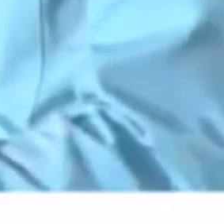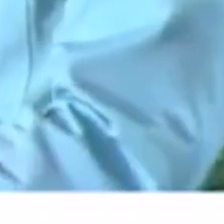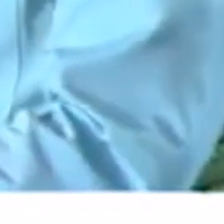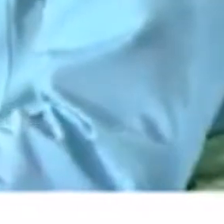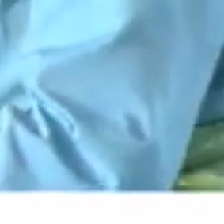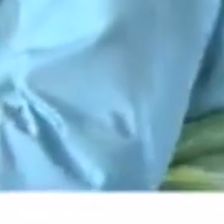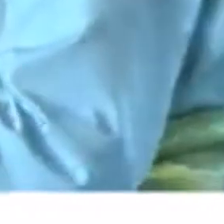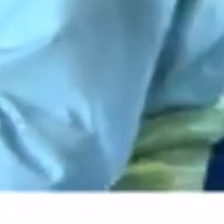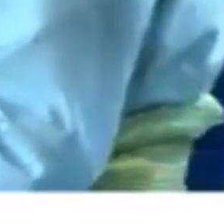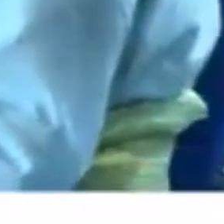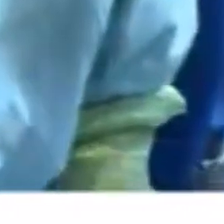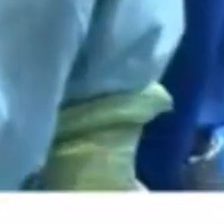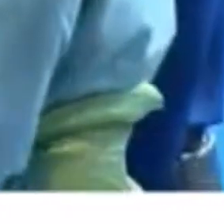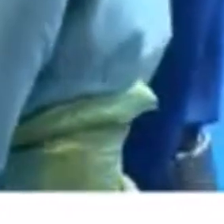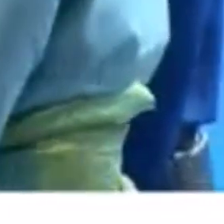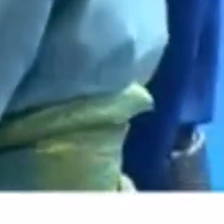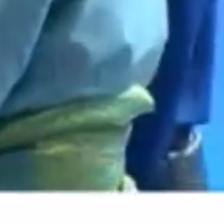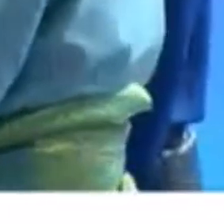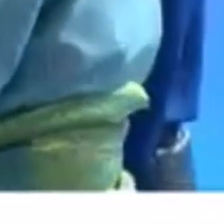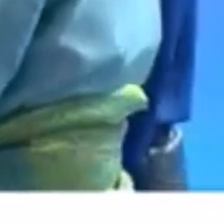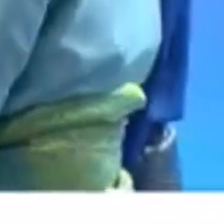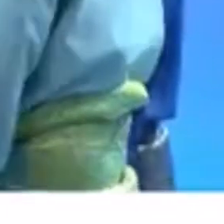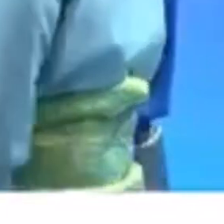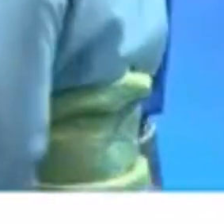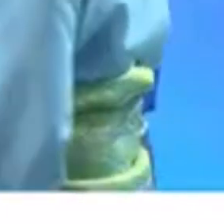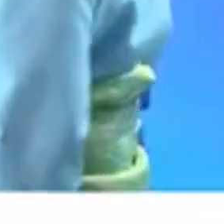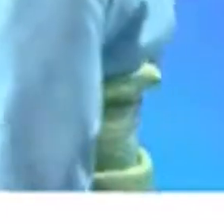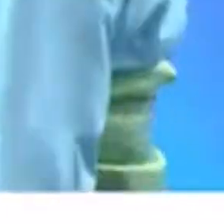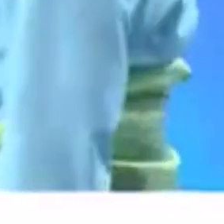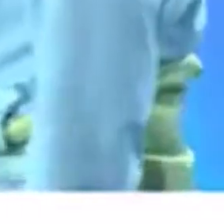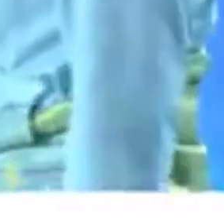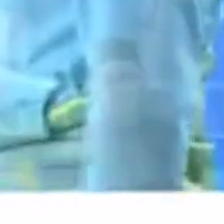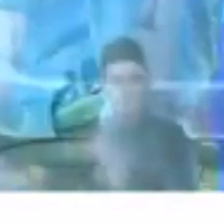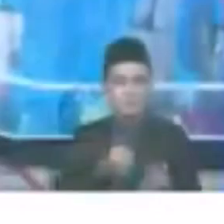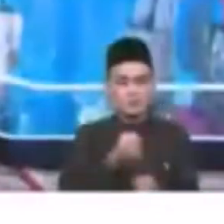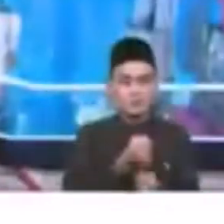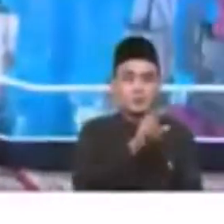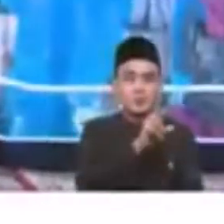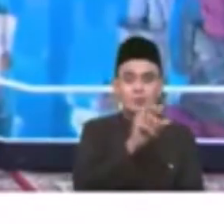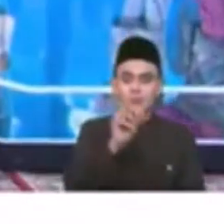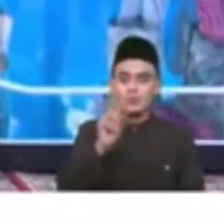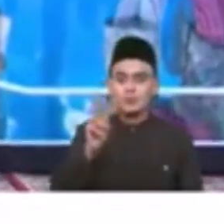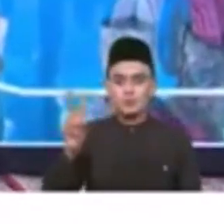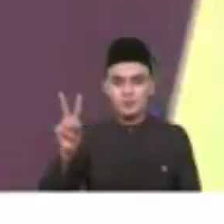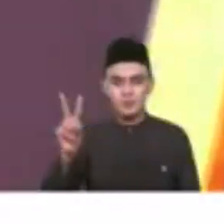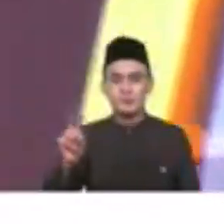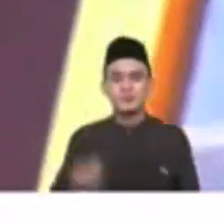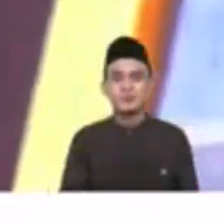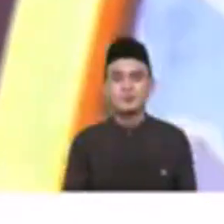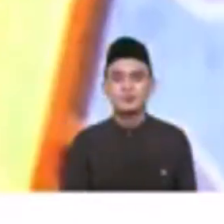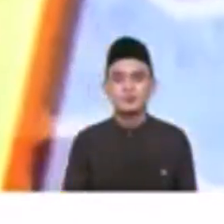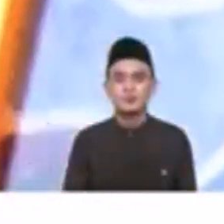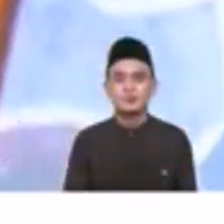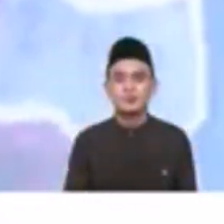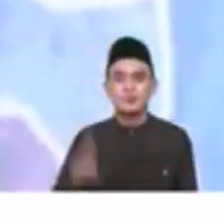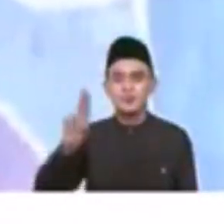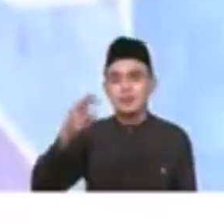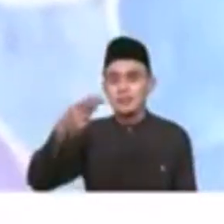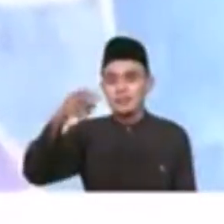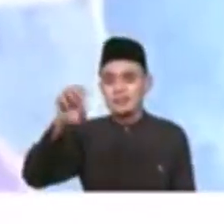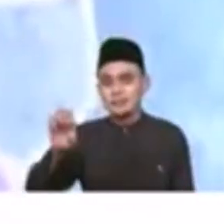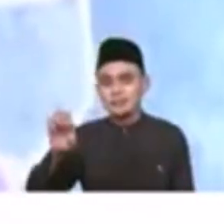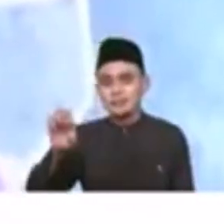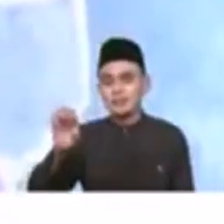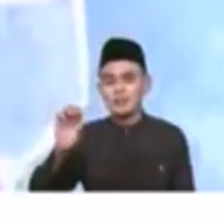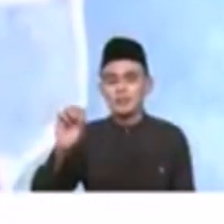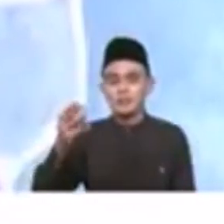baru berkaitan Islam dengan sangat teliti dan berhati-hati Oh no Dato Dr Usman bule merupakan tokoh